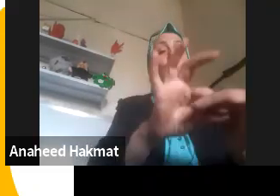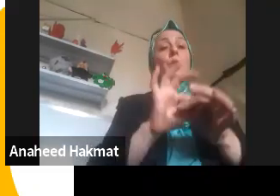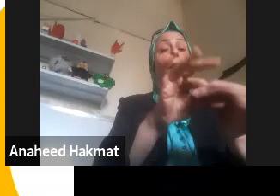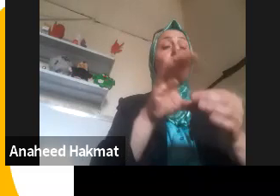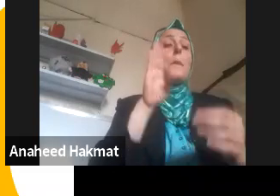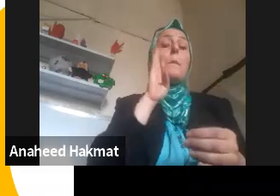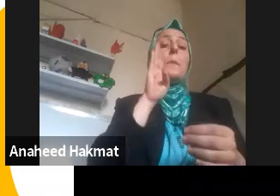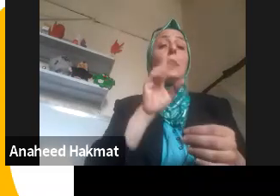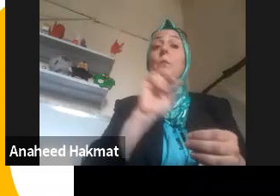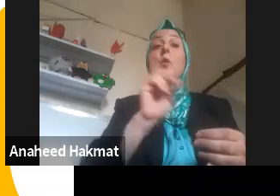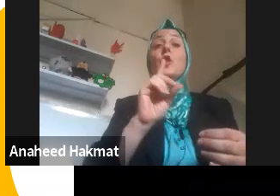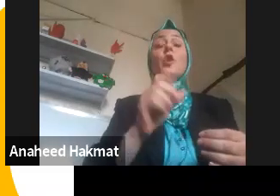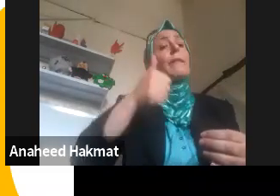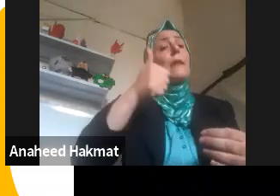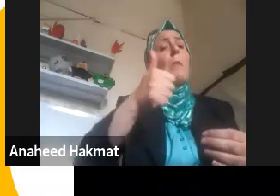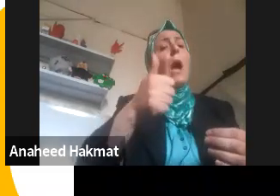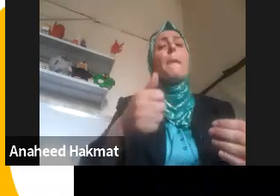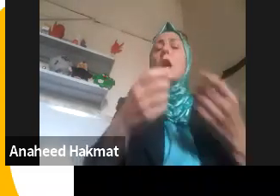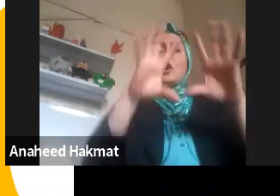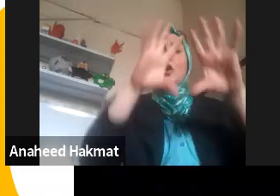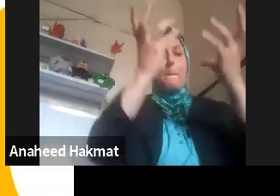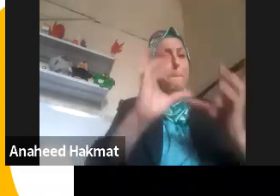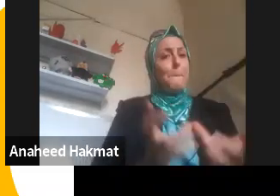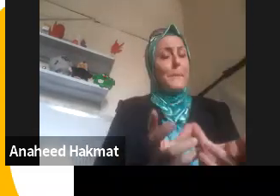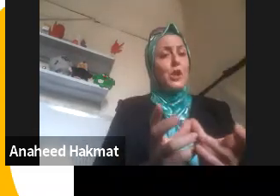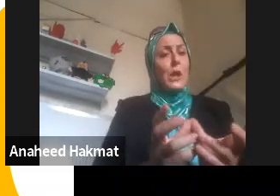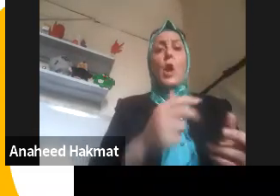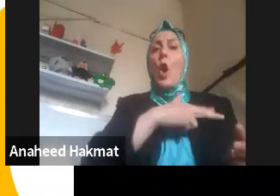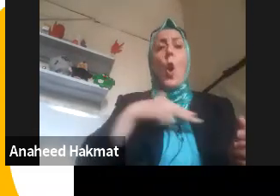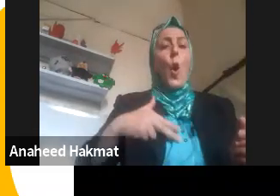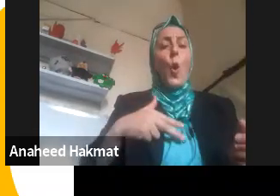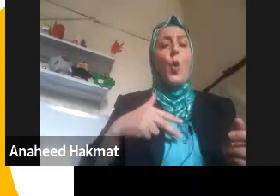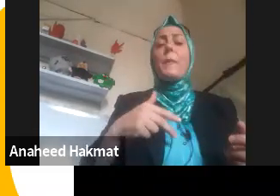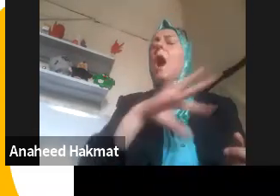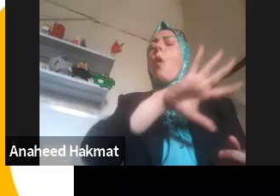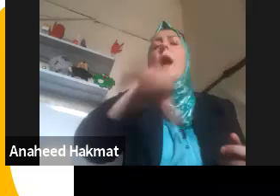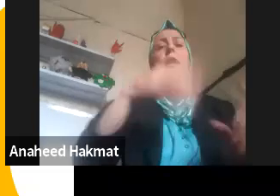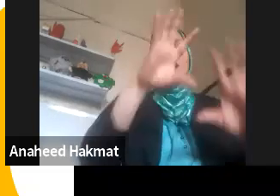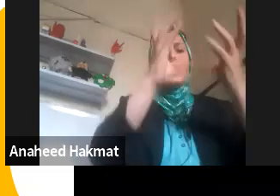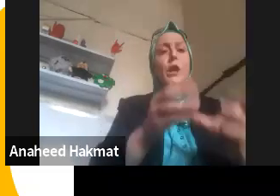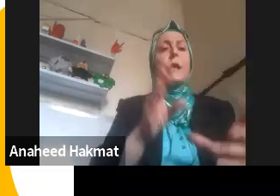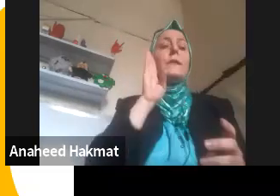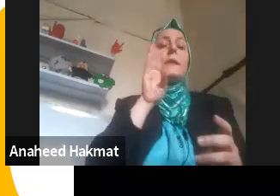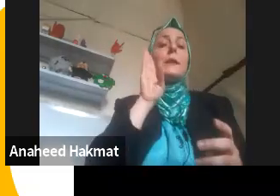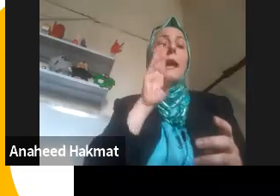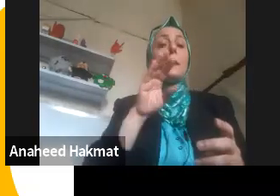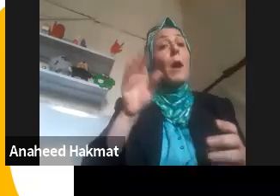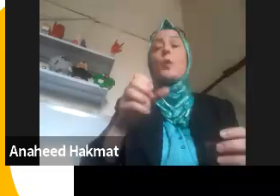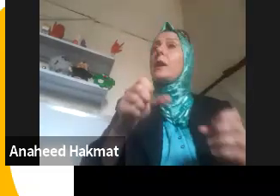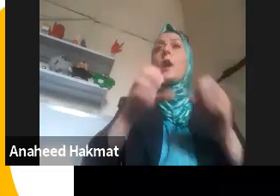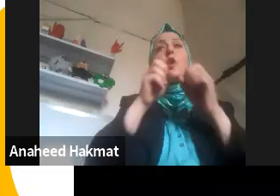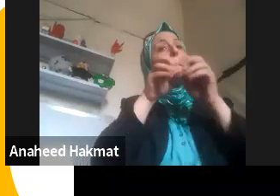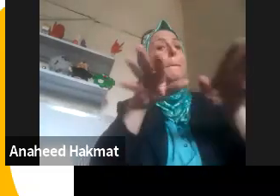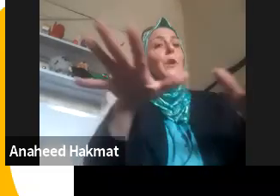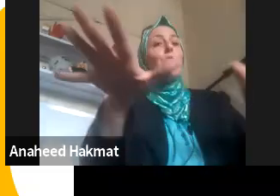بالشكل الرسمي، بالشكل الرسمي غير الرسمي، أي شكل من أشكال التعليم اللي إحنا كمهنيين بنحاول نروج إليها. بدنا نشوف بناء على